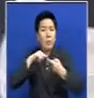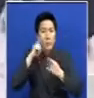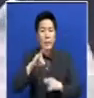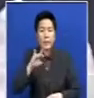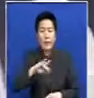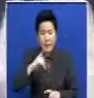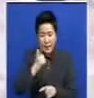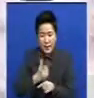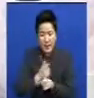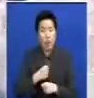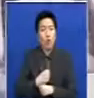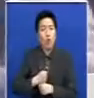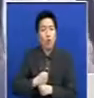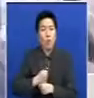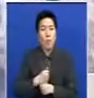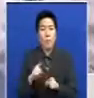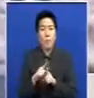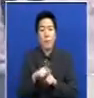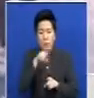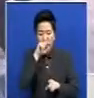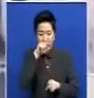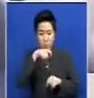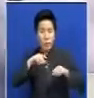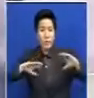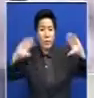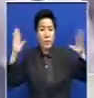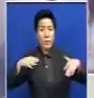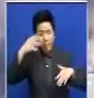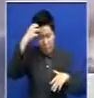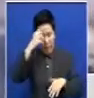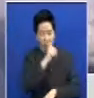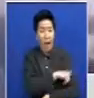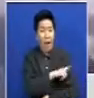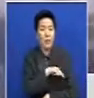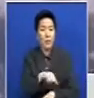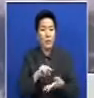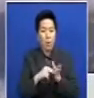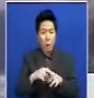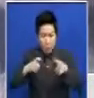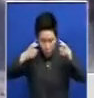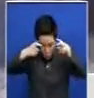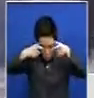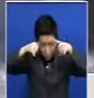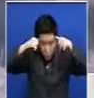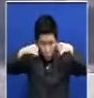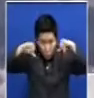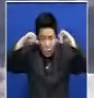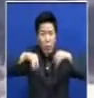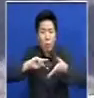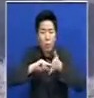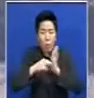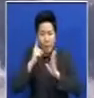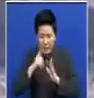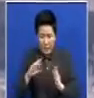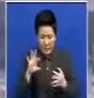าติเทียบเท่ากับสัตว์ประจำชาติอย่างอินทรีหัวขาวเนื่องจากควายไบซันมีความสำคัญต่อวัฒนธรรมและเศรษฐ